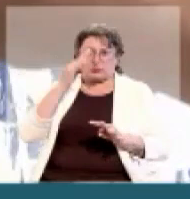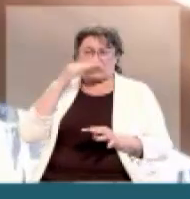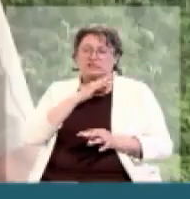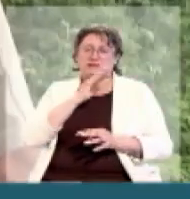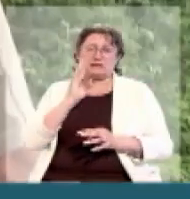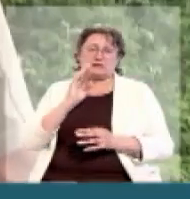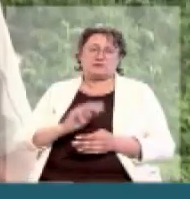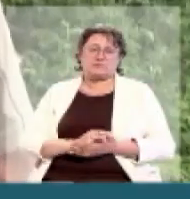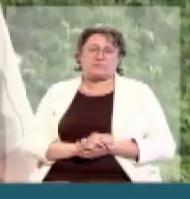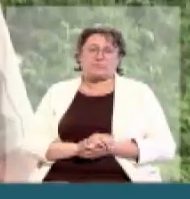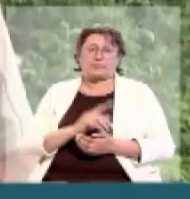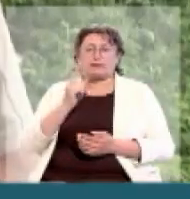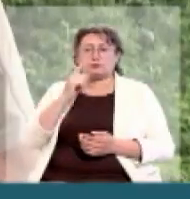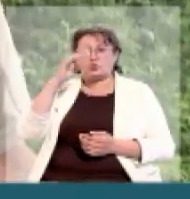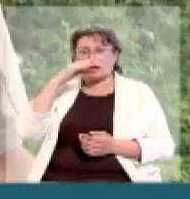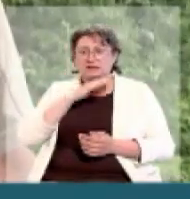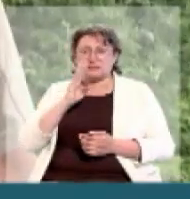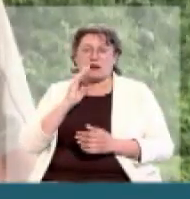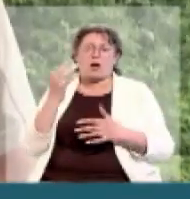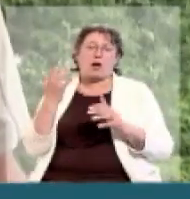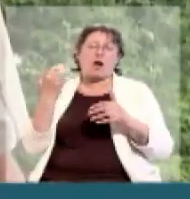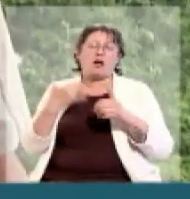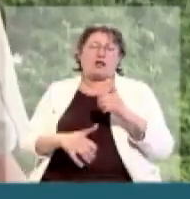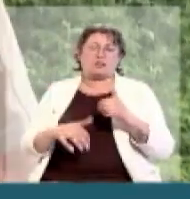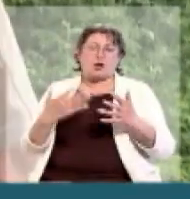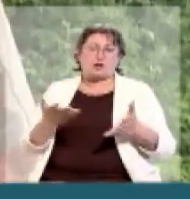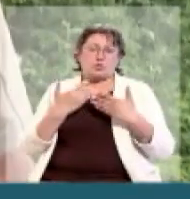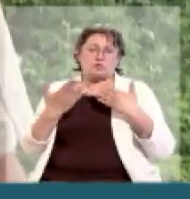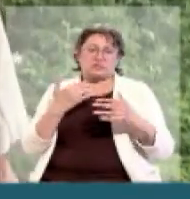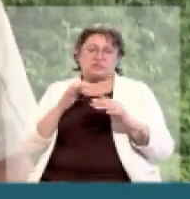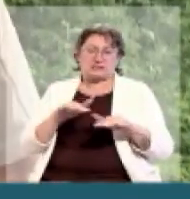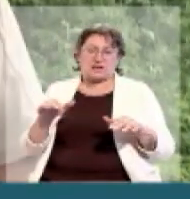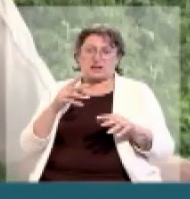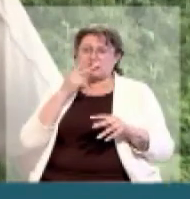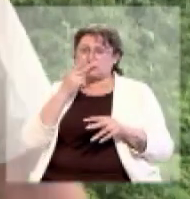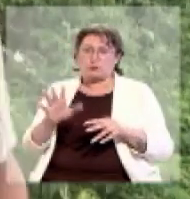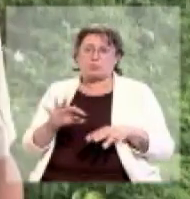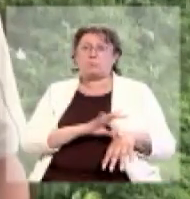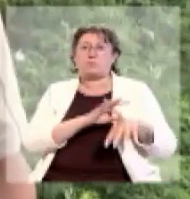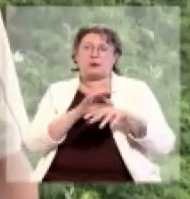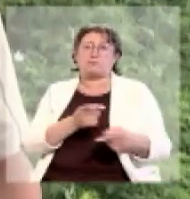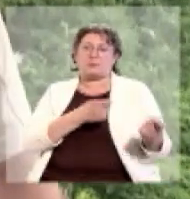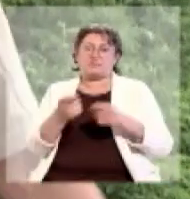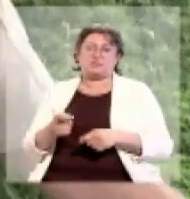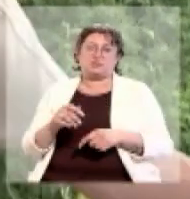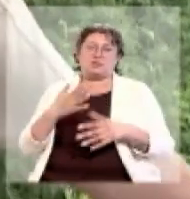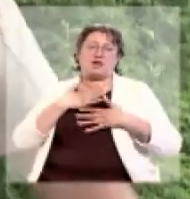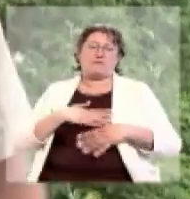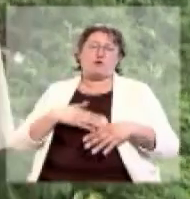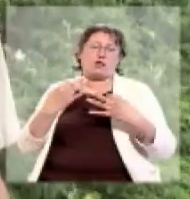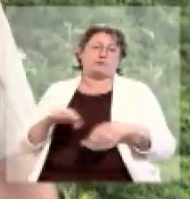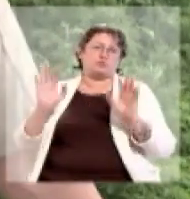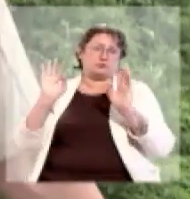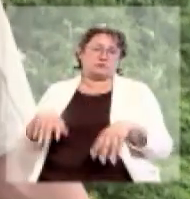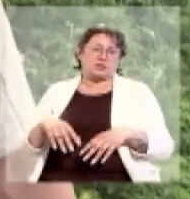очередь родители. Потому что родители, как говорится, халатно относятся к своим детям. Не смотрят за ними, привезли и на вольные хлеба